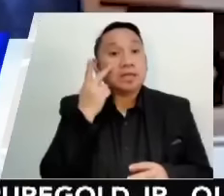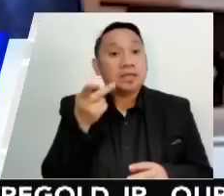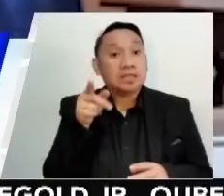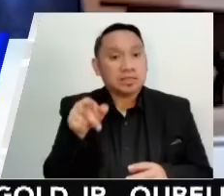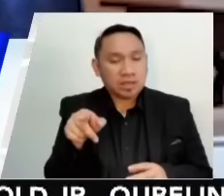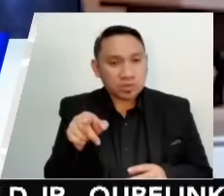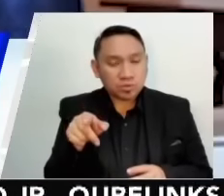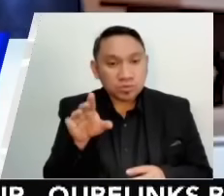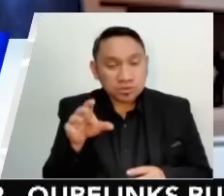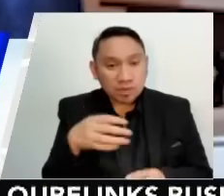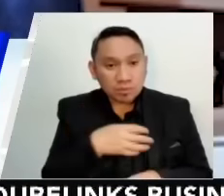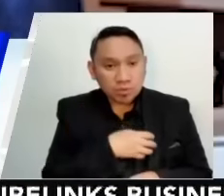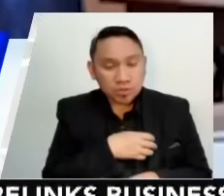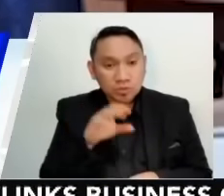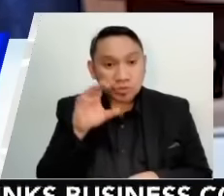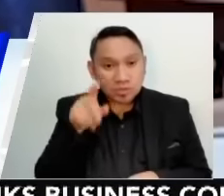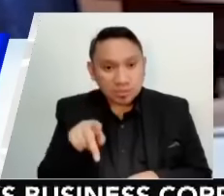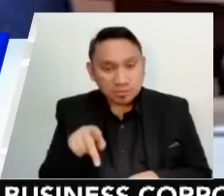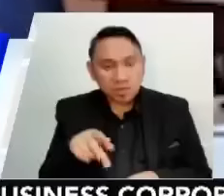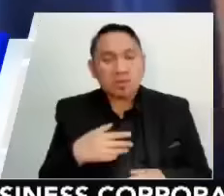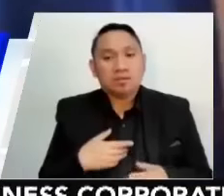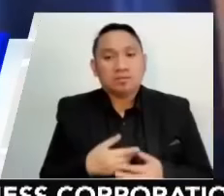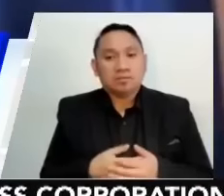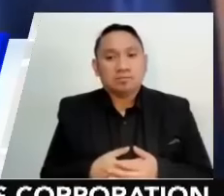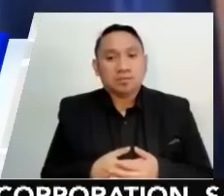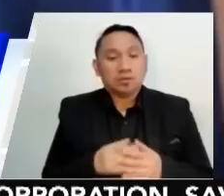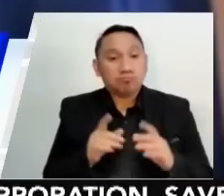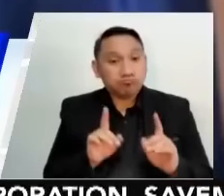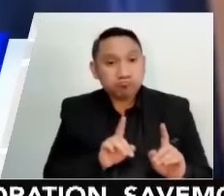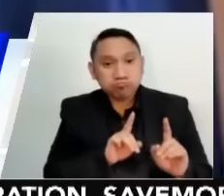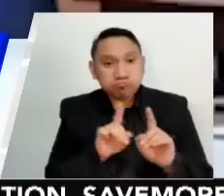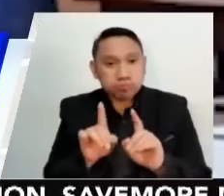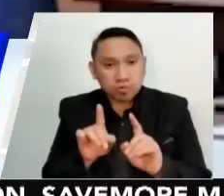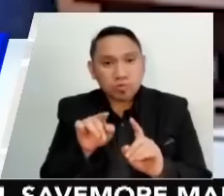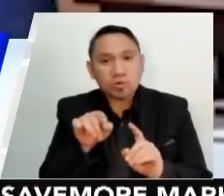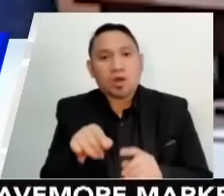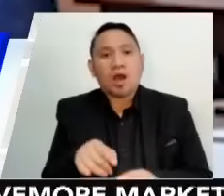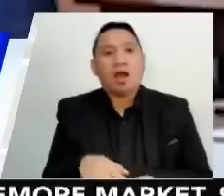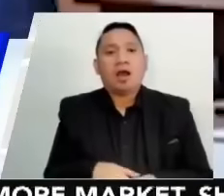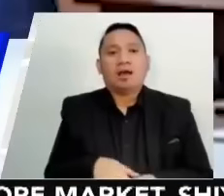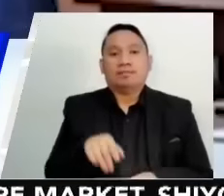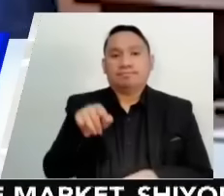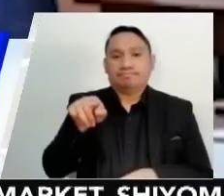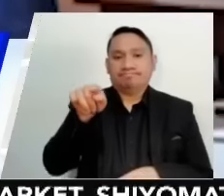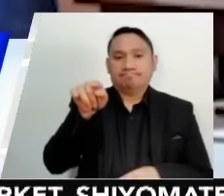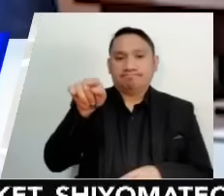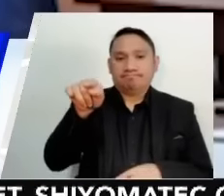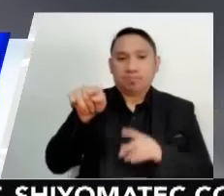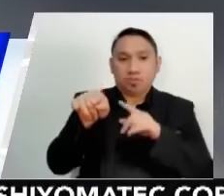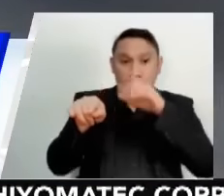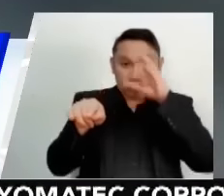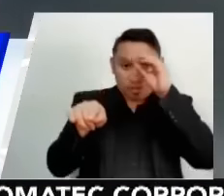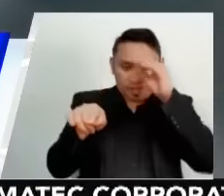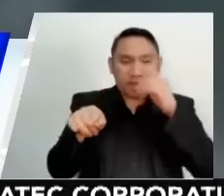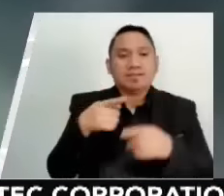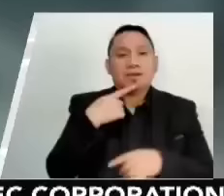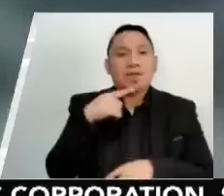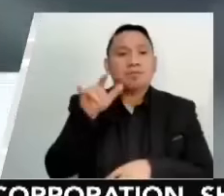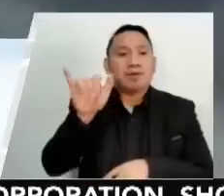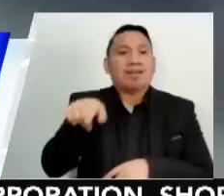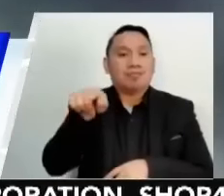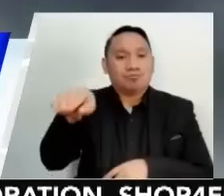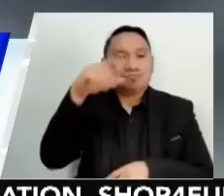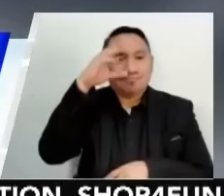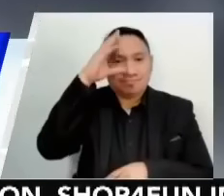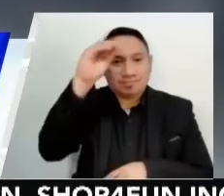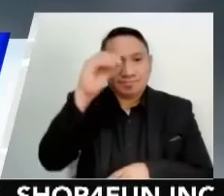Agad pinuntahan ng mga police kasama yung biktima at dun inuro niya yung lalaki. Yun yung naghablot ng kanyang cellphone. Nasampahan na ng